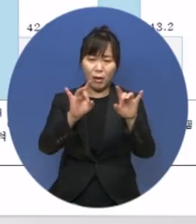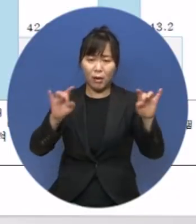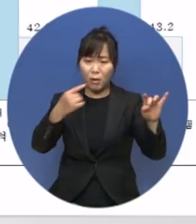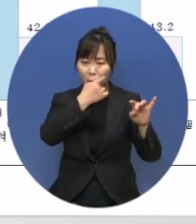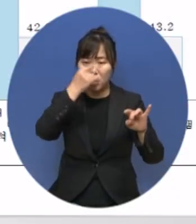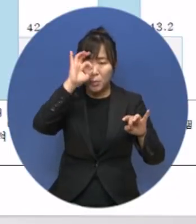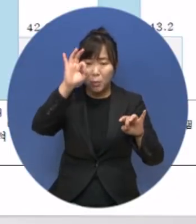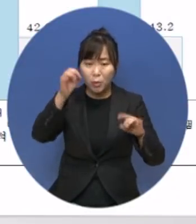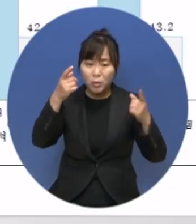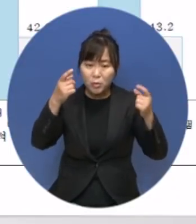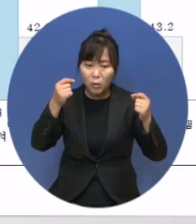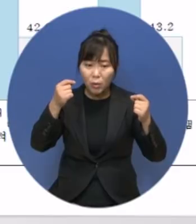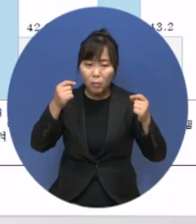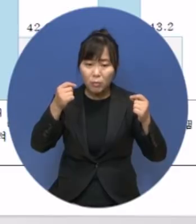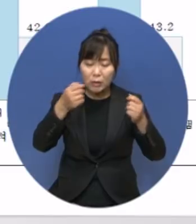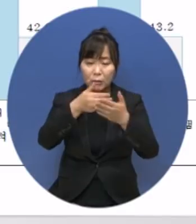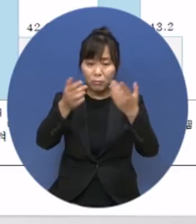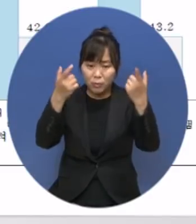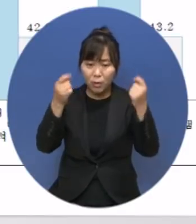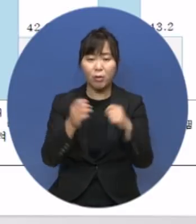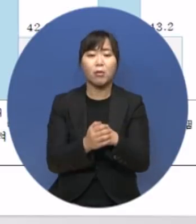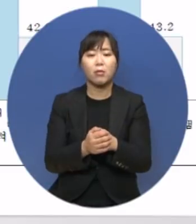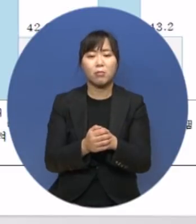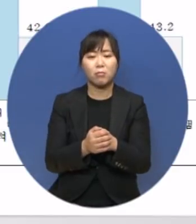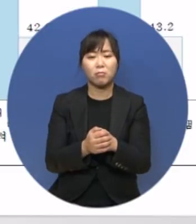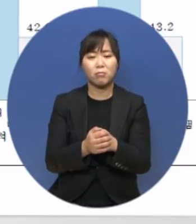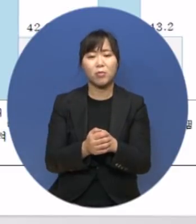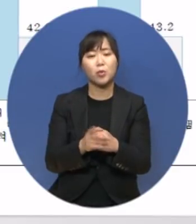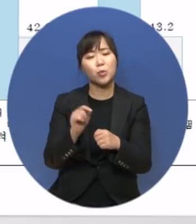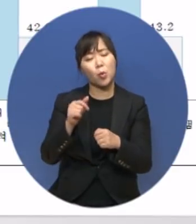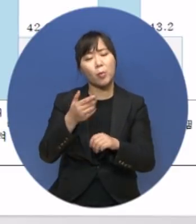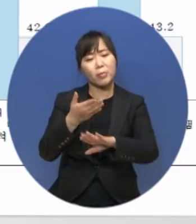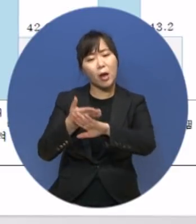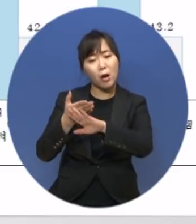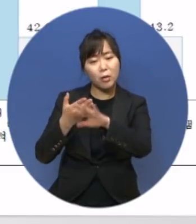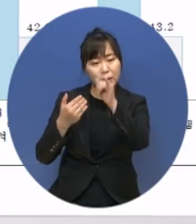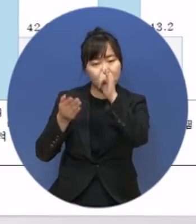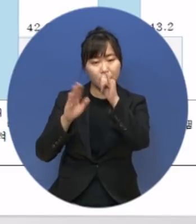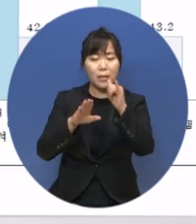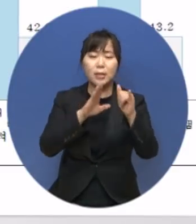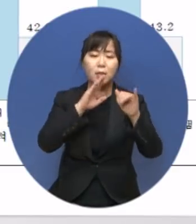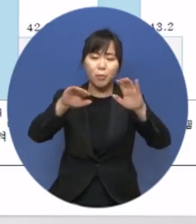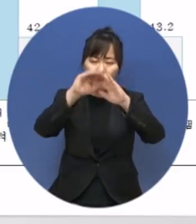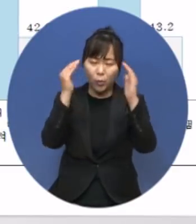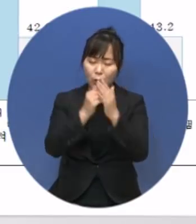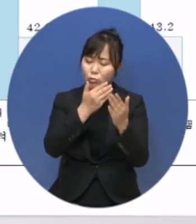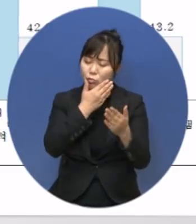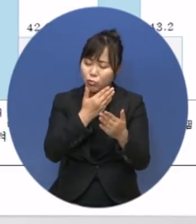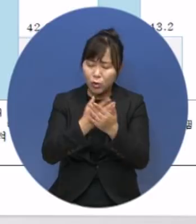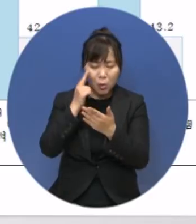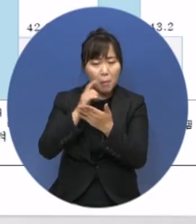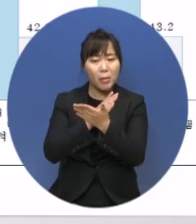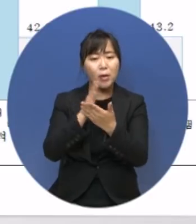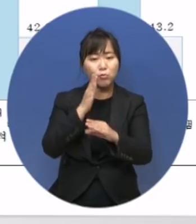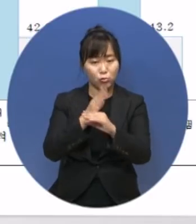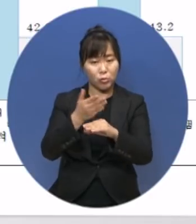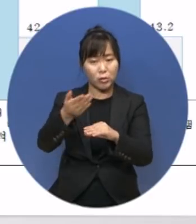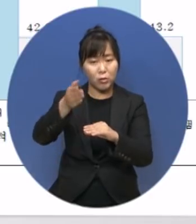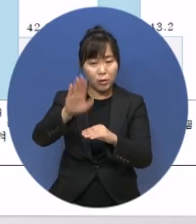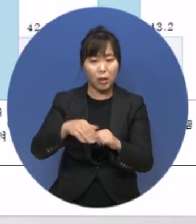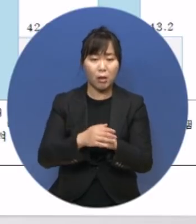살펴보면 알겠지만 그래프에서 나타난 것처럼 차이는 다소 있지만 실질적으로 모두가 중요하다고 판단하고 있습니다.